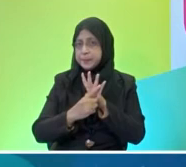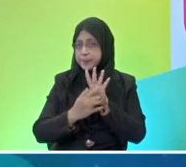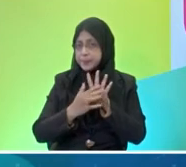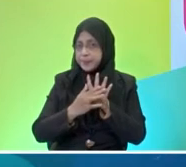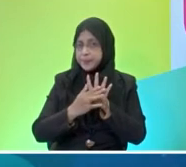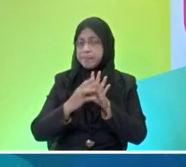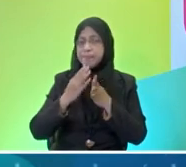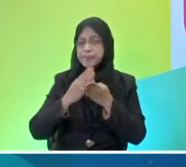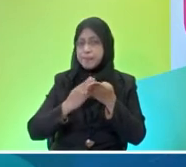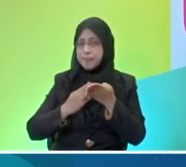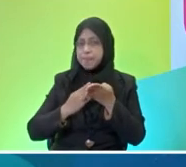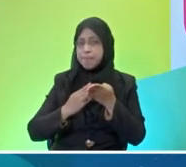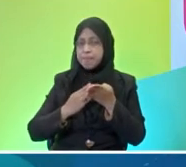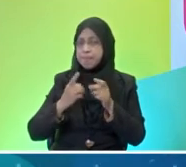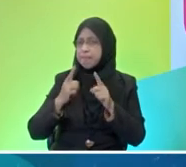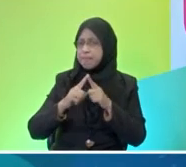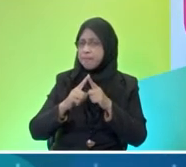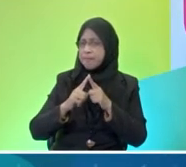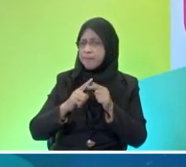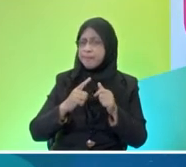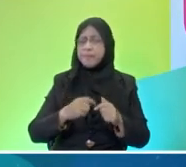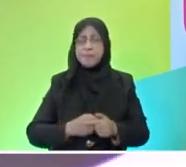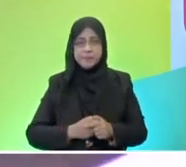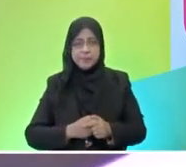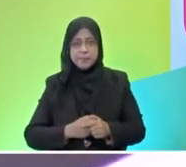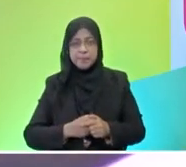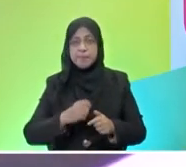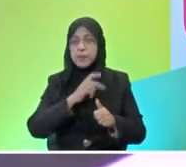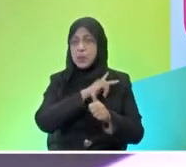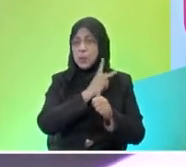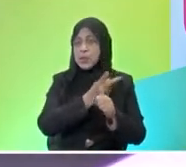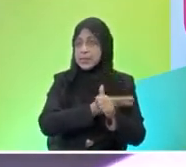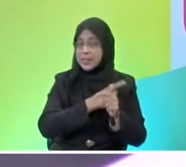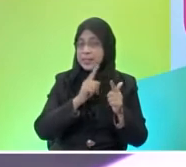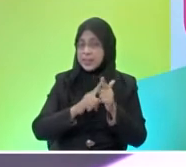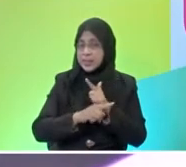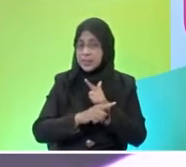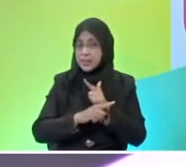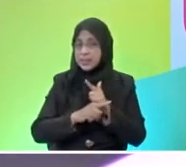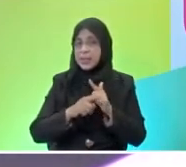elemen tersebut ialah kuasa kuasa